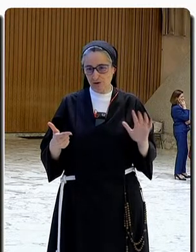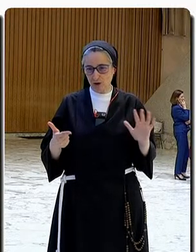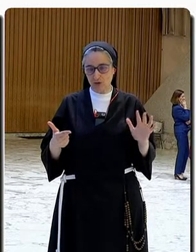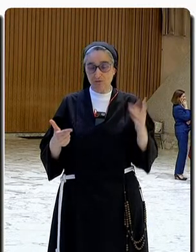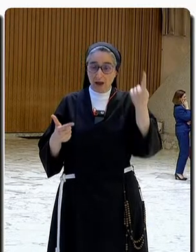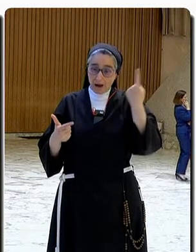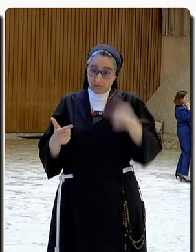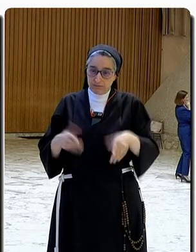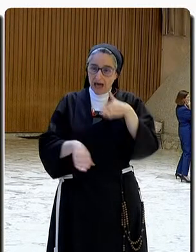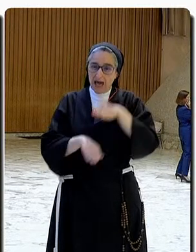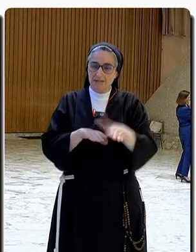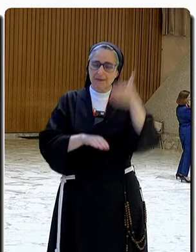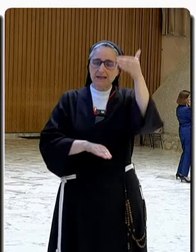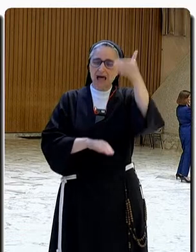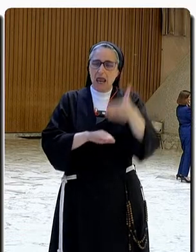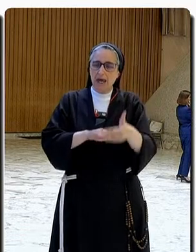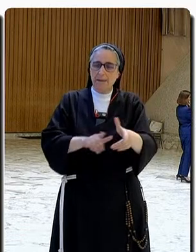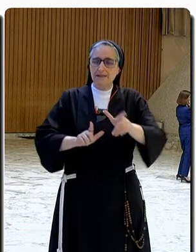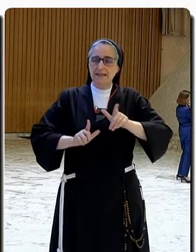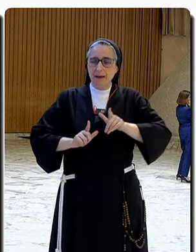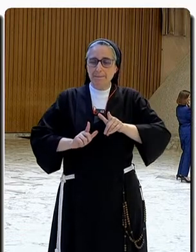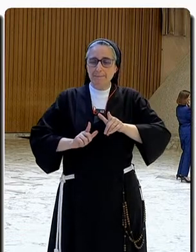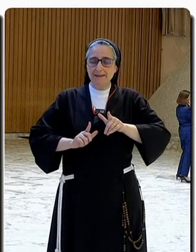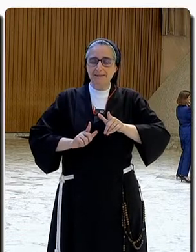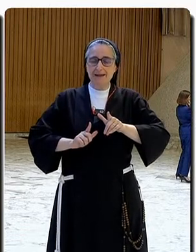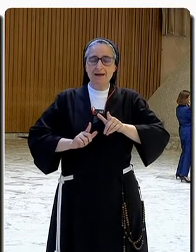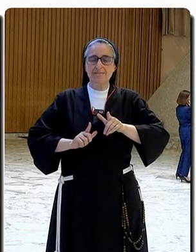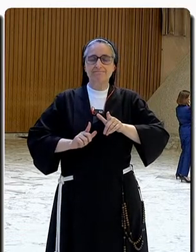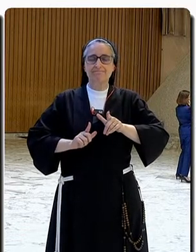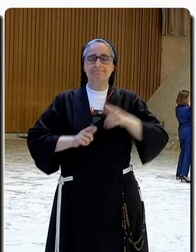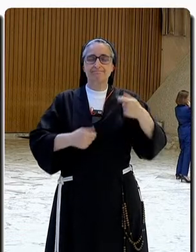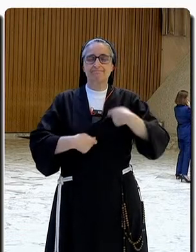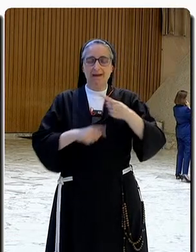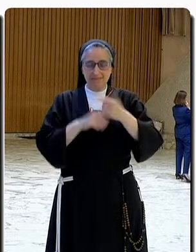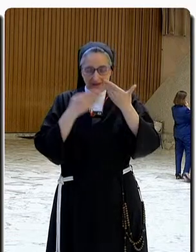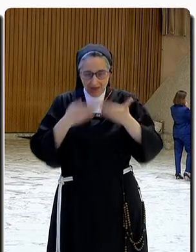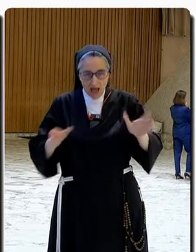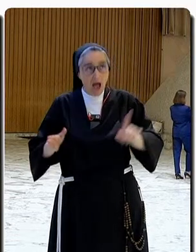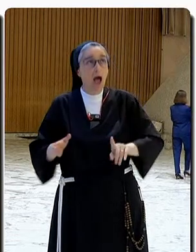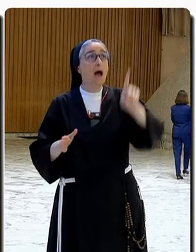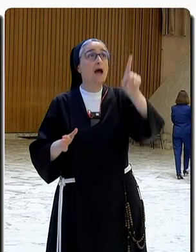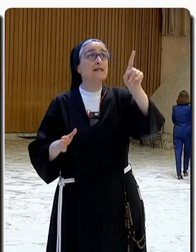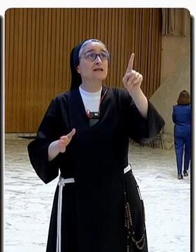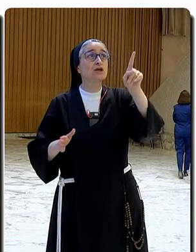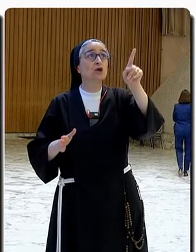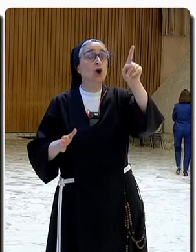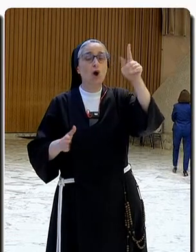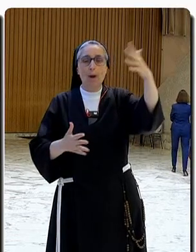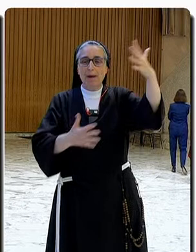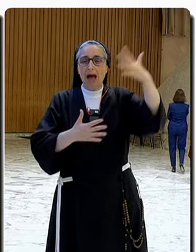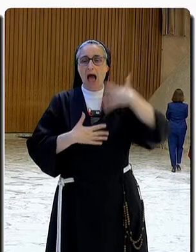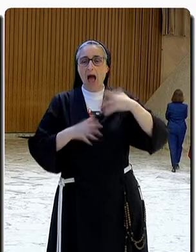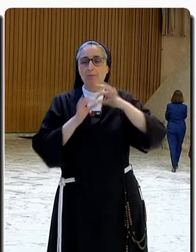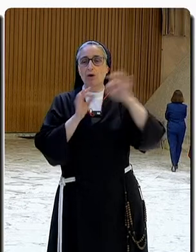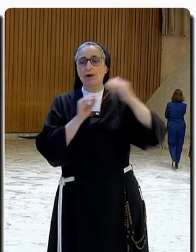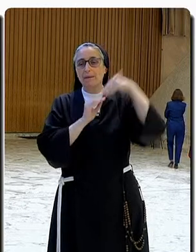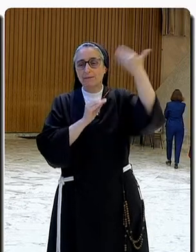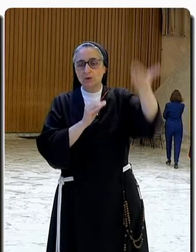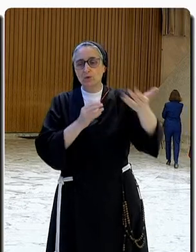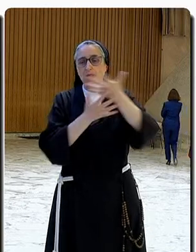Questa esperienza non è altro che un invito ad aprirci a Dio, che è la fonte di ogni amore